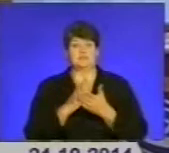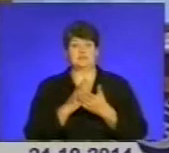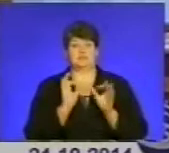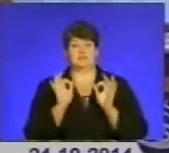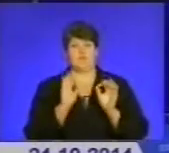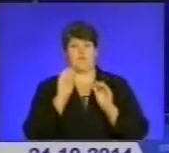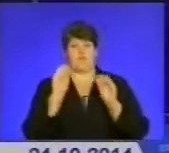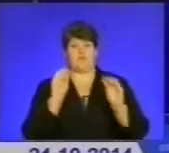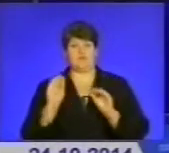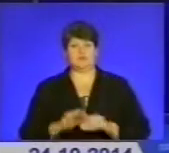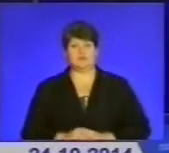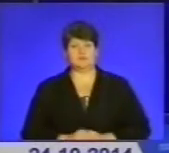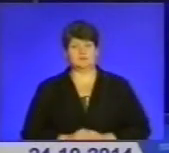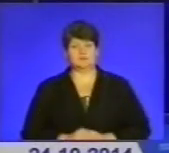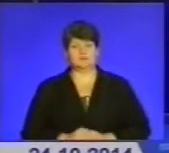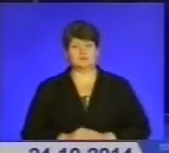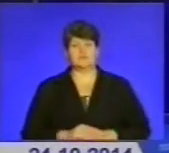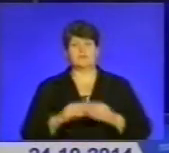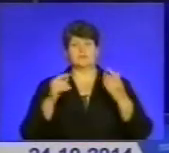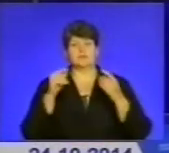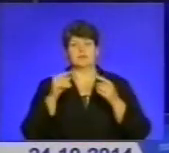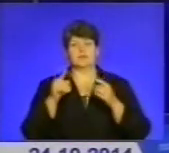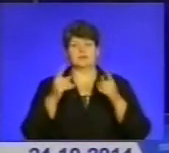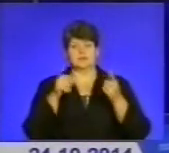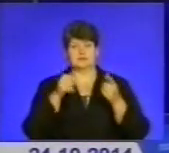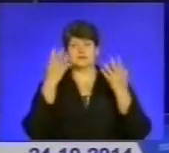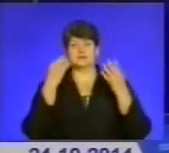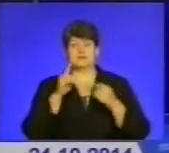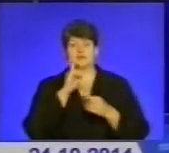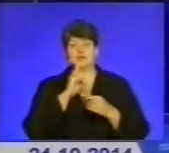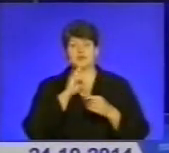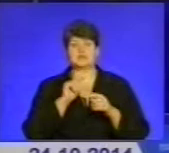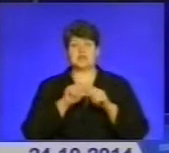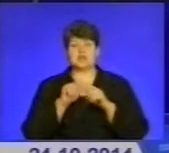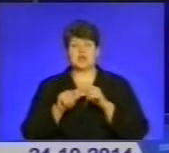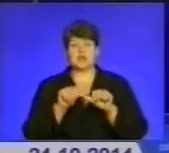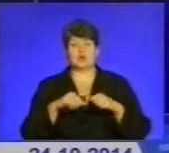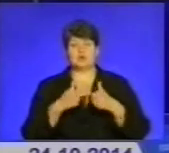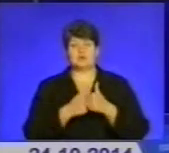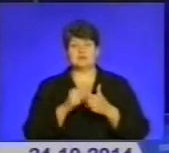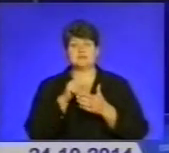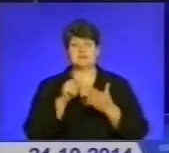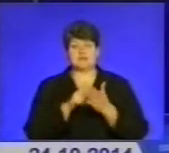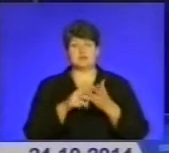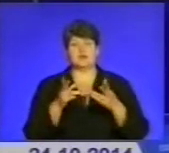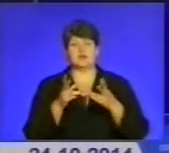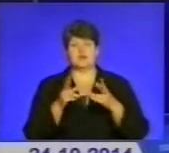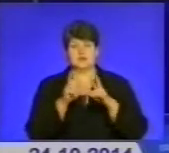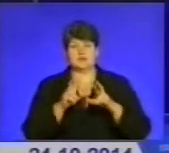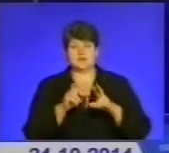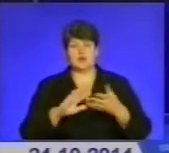оформлені. Днями тимчасова слідча комісія Верховної Ради України з питань розслідування обставин подій під